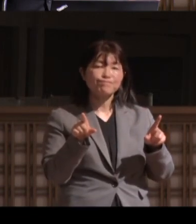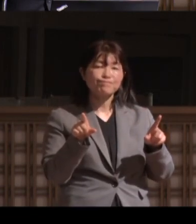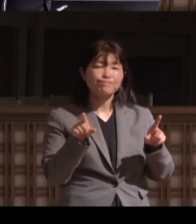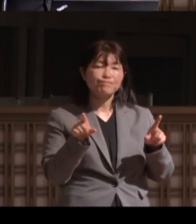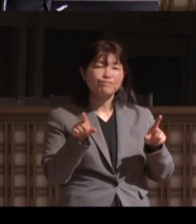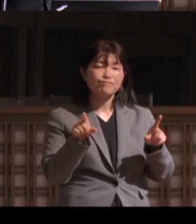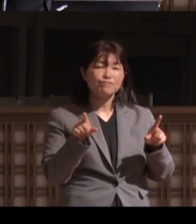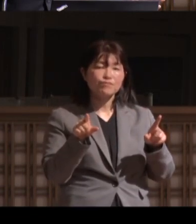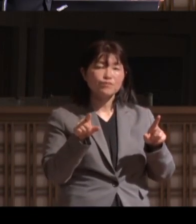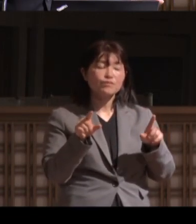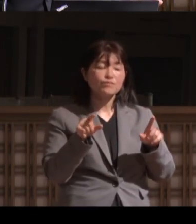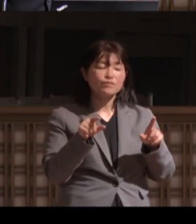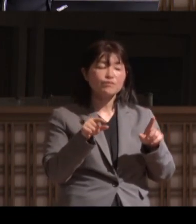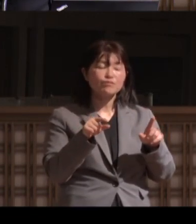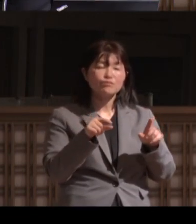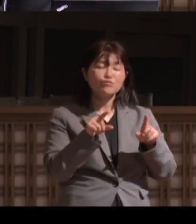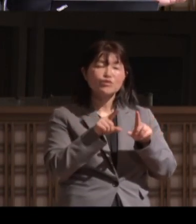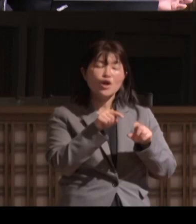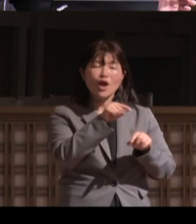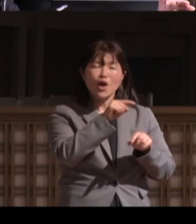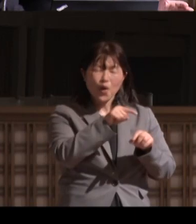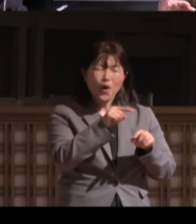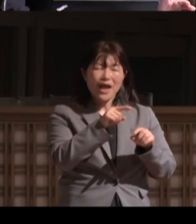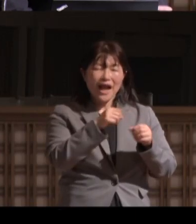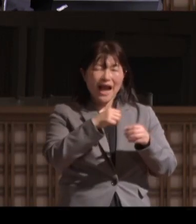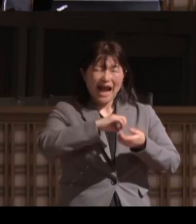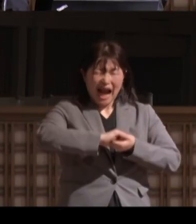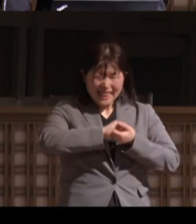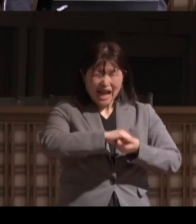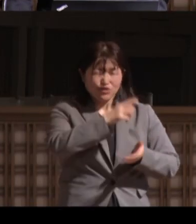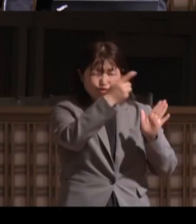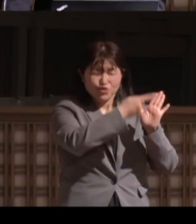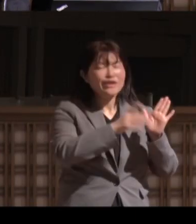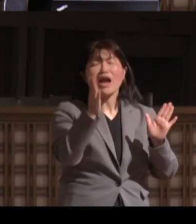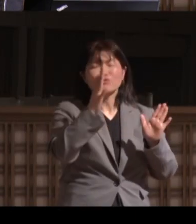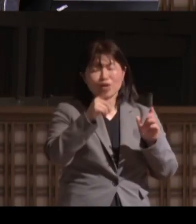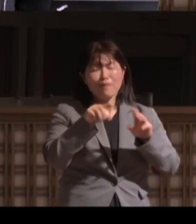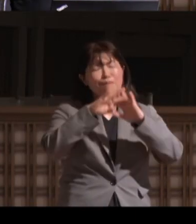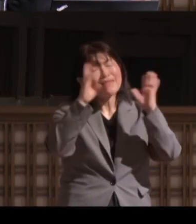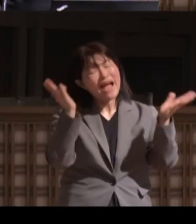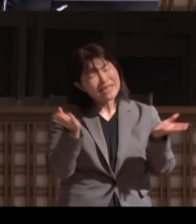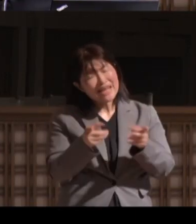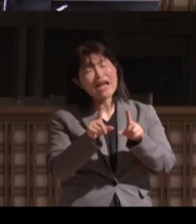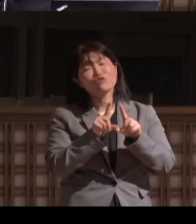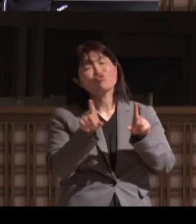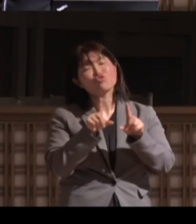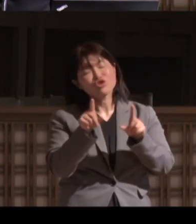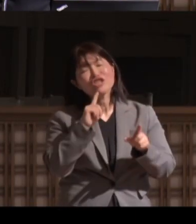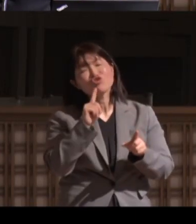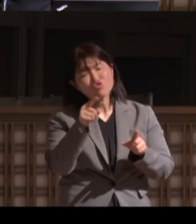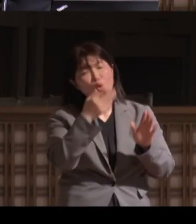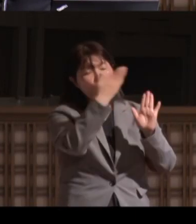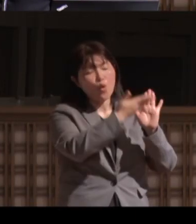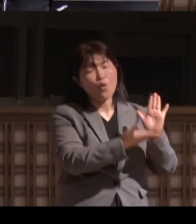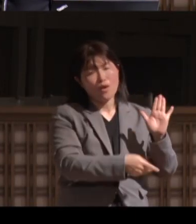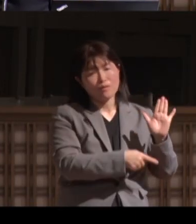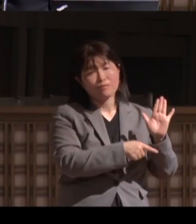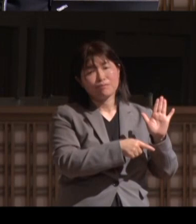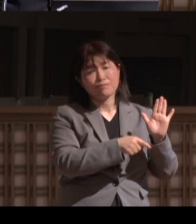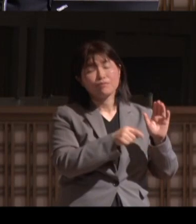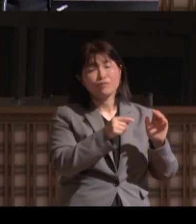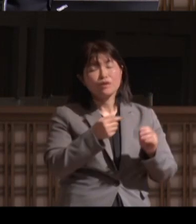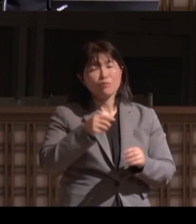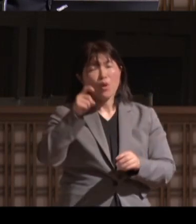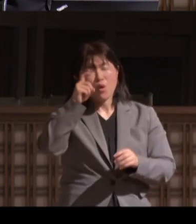え性格でございまして絶対こうでないといけないというものではございませんただえ従来の